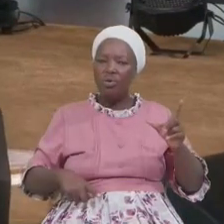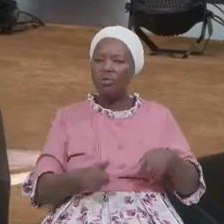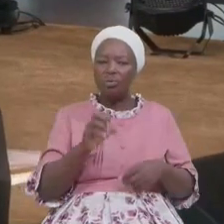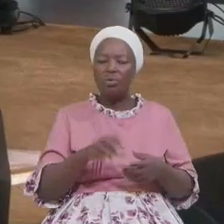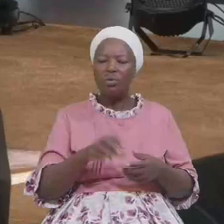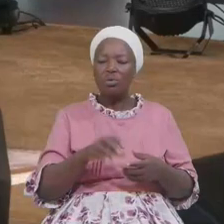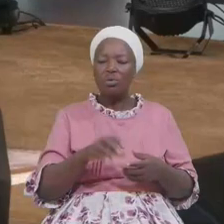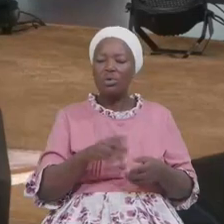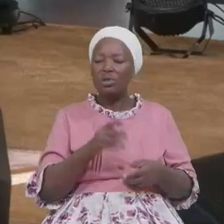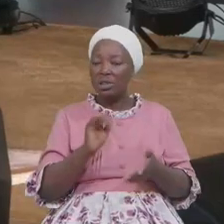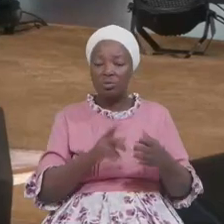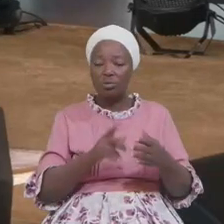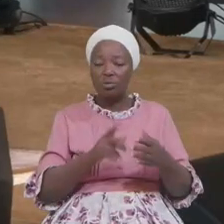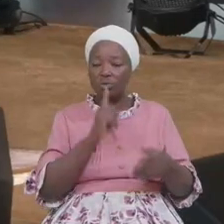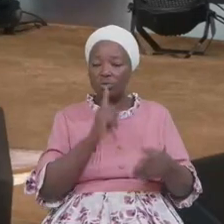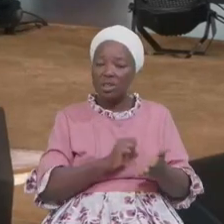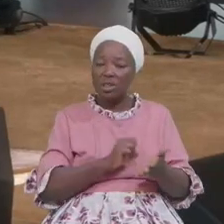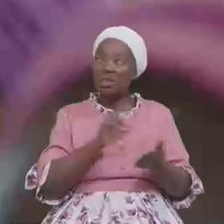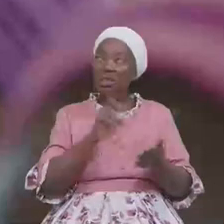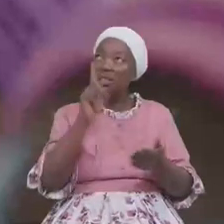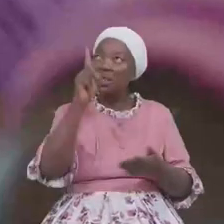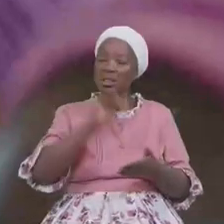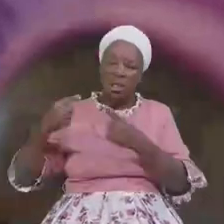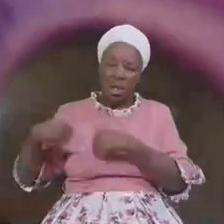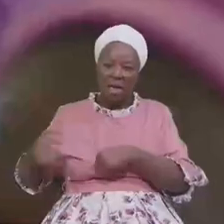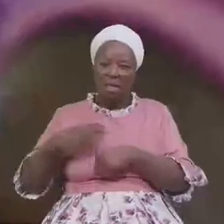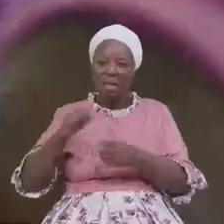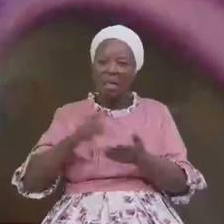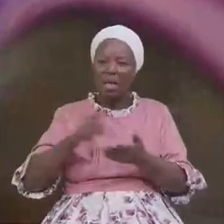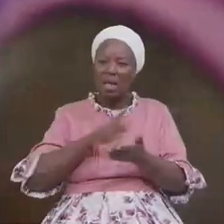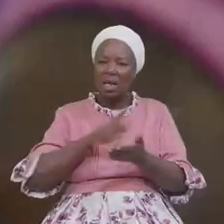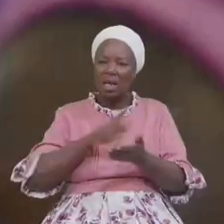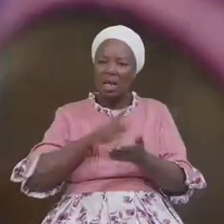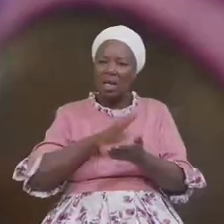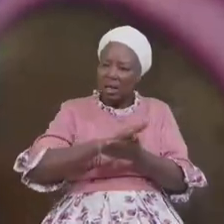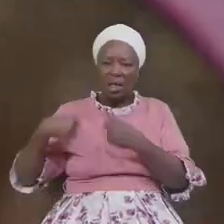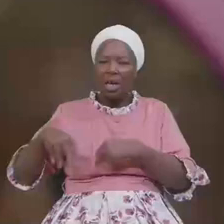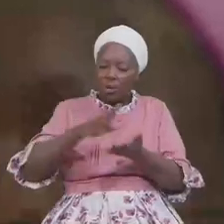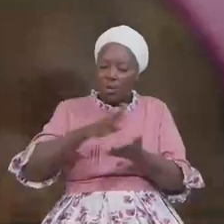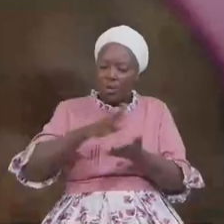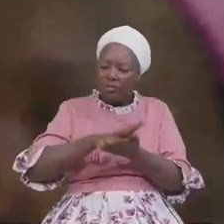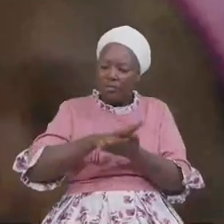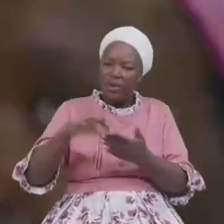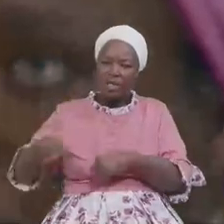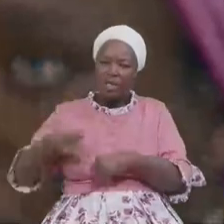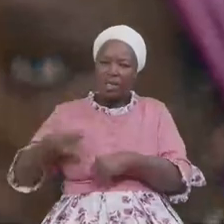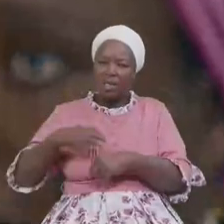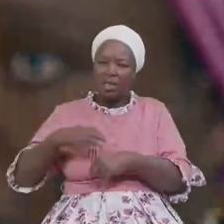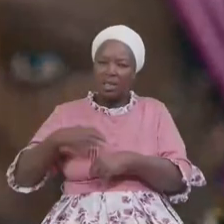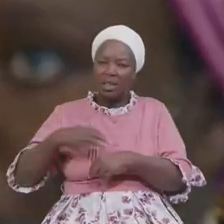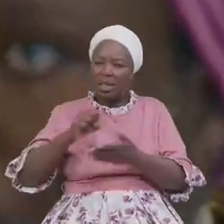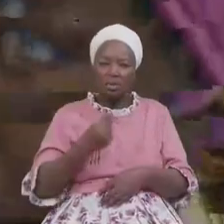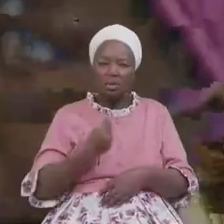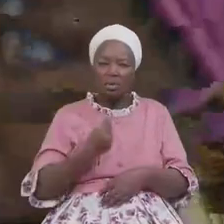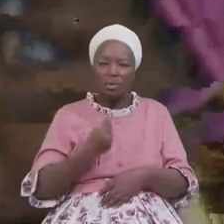Qui sanctifie le cœur. Il purge le cœur. Il purifie le cœur. Il nous sanctifie afin